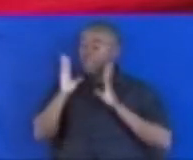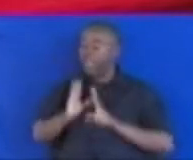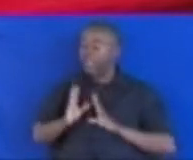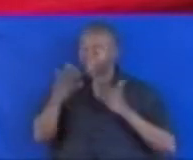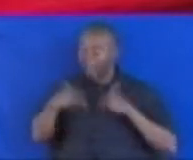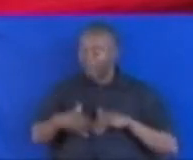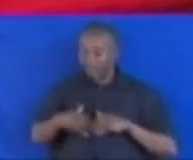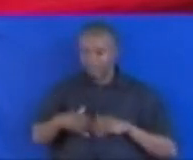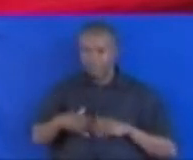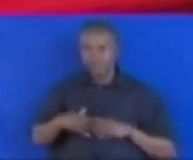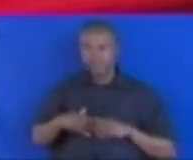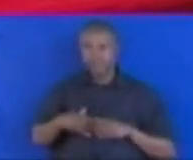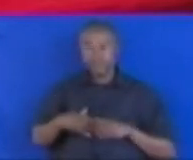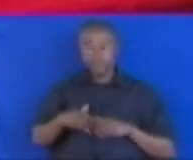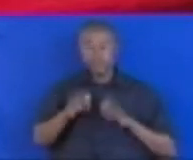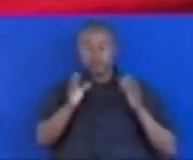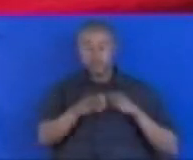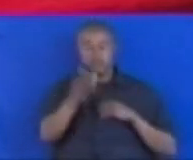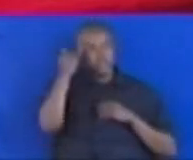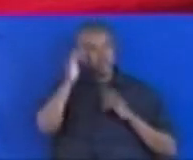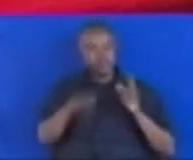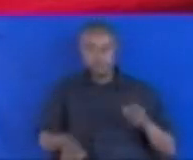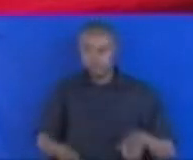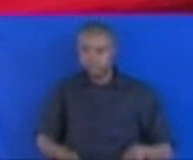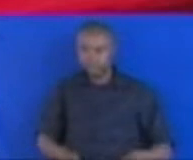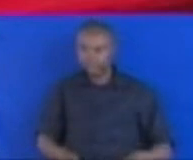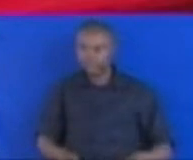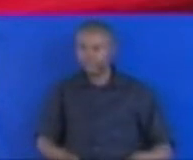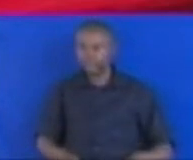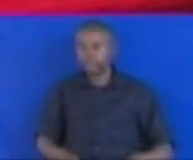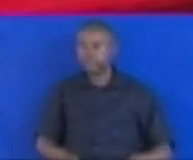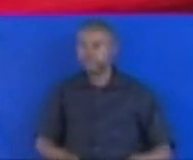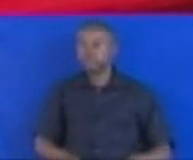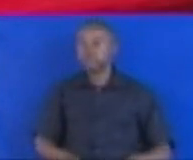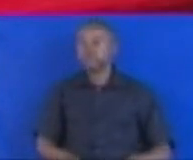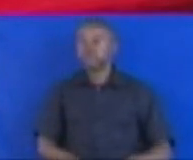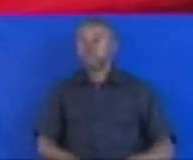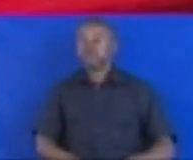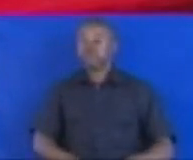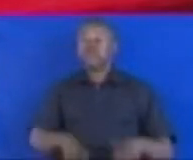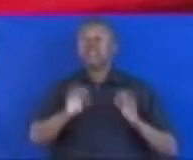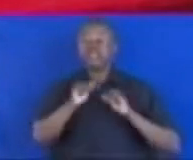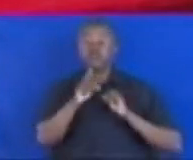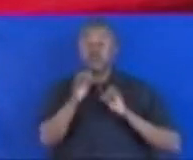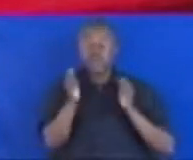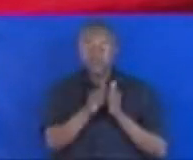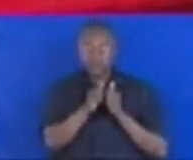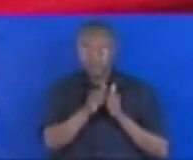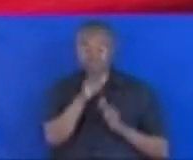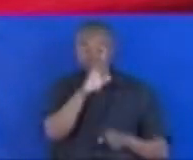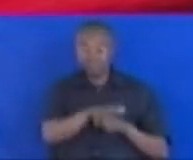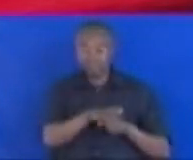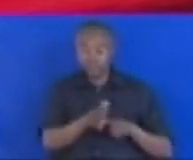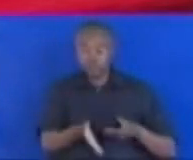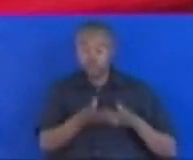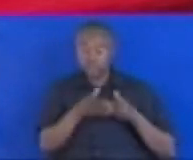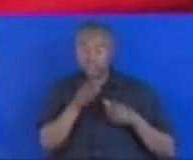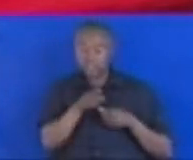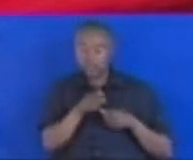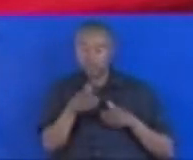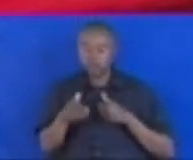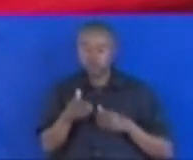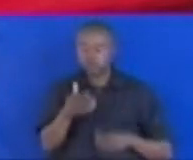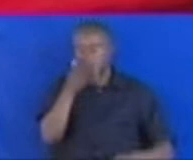kamati inashauri yafuatayo: moja, vifaa na vifaa tiba vya kutosha viwepo vya kusaidia watoto